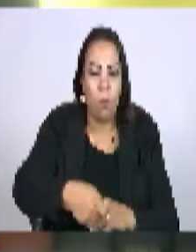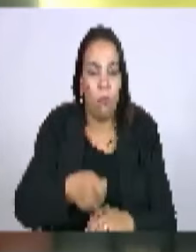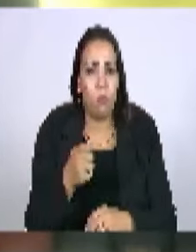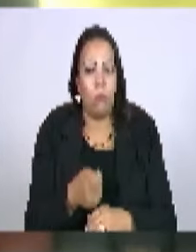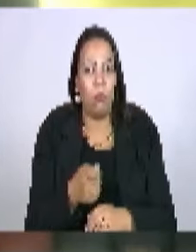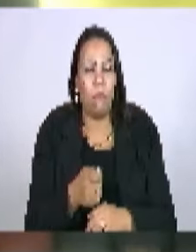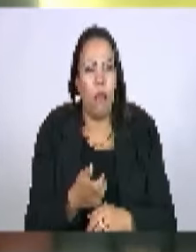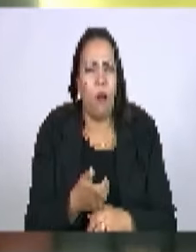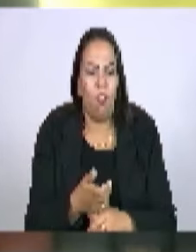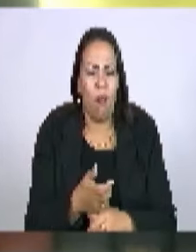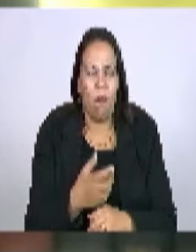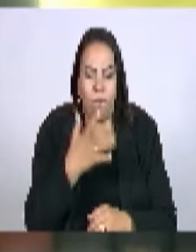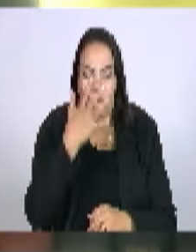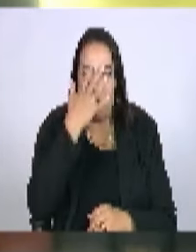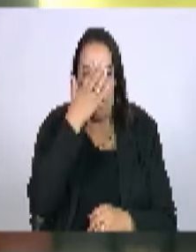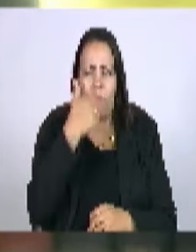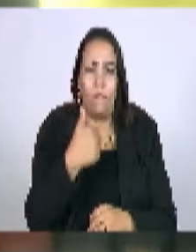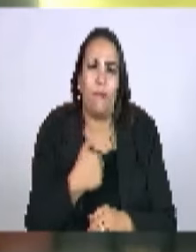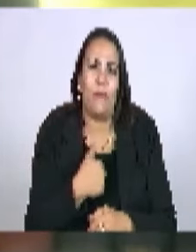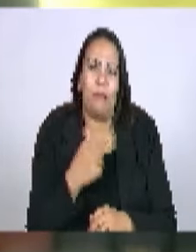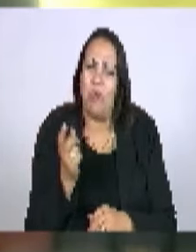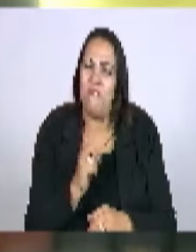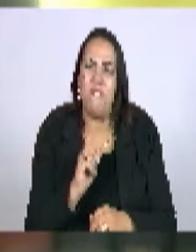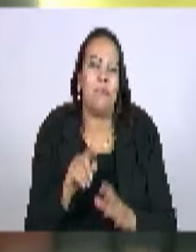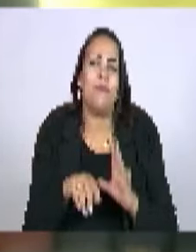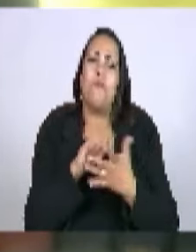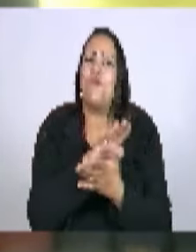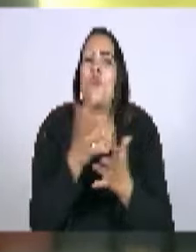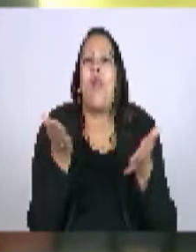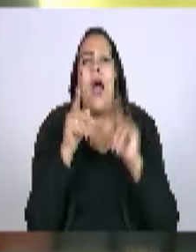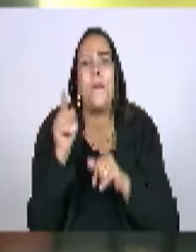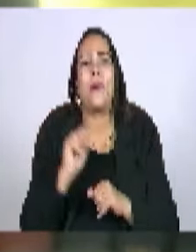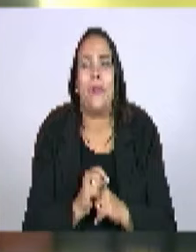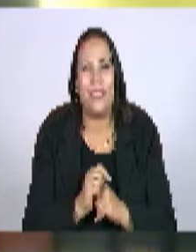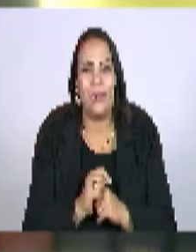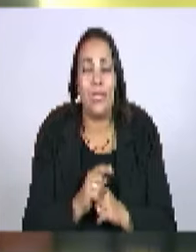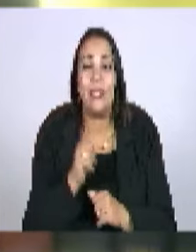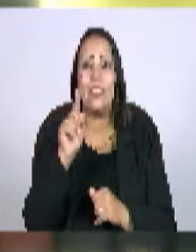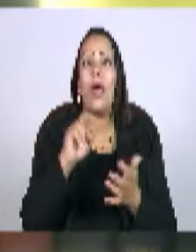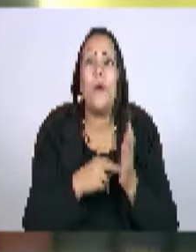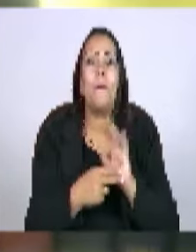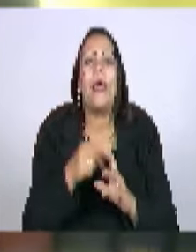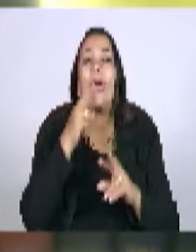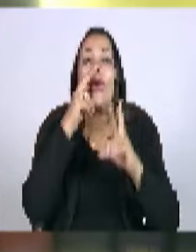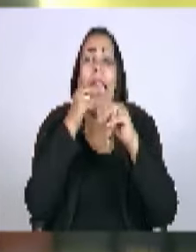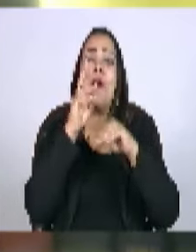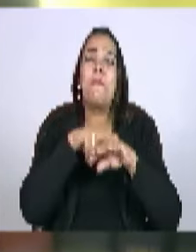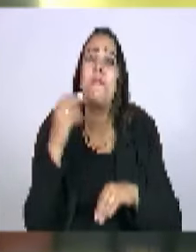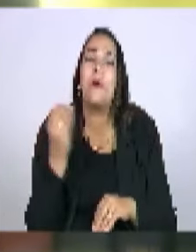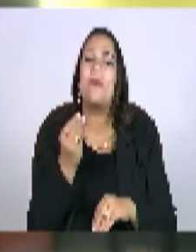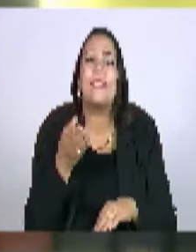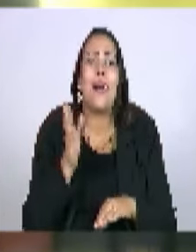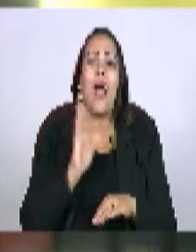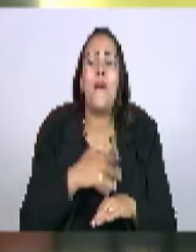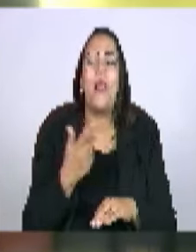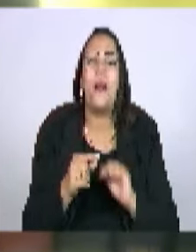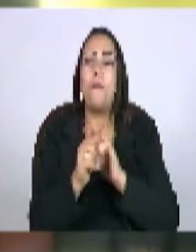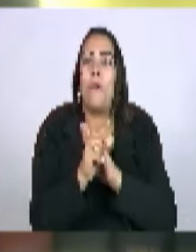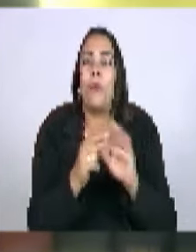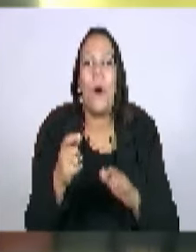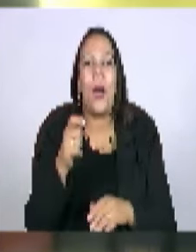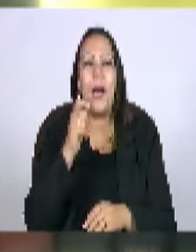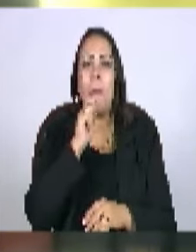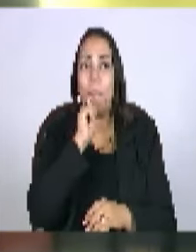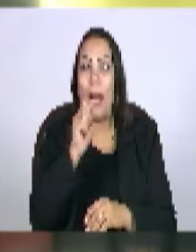الموقف بيلزم فتصبح طبعا مشكله كبيره جدا ده كان حديث بسيط حوالين موضوع